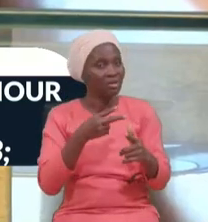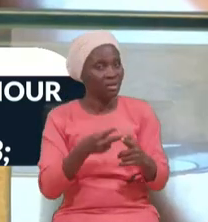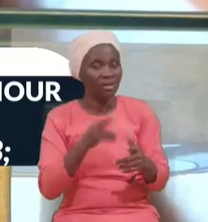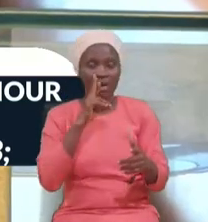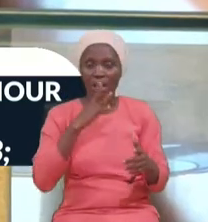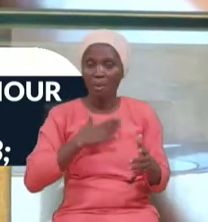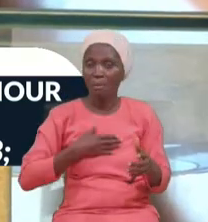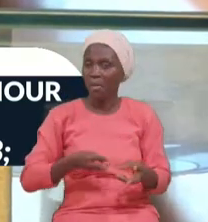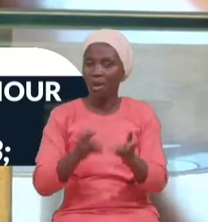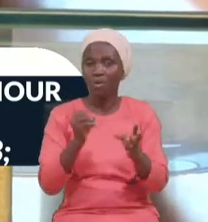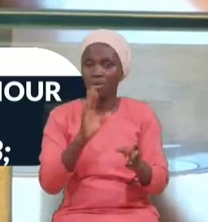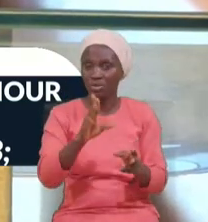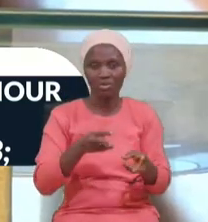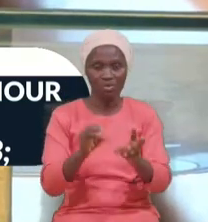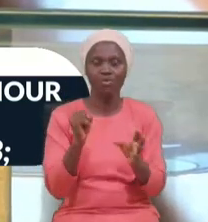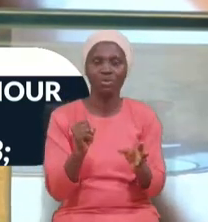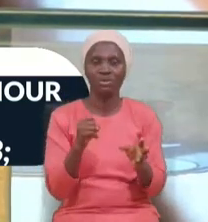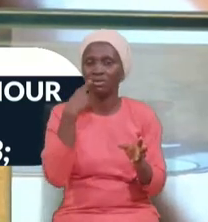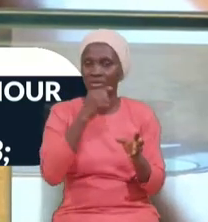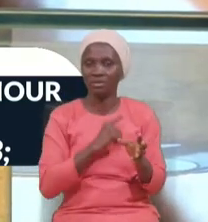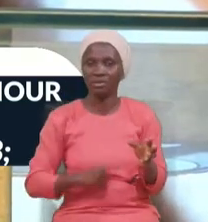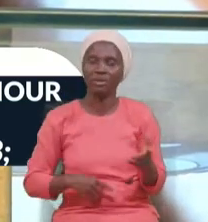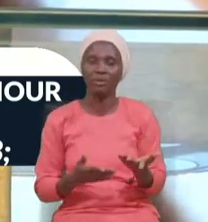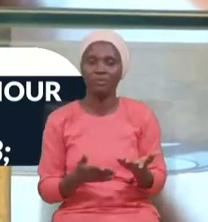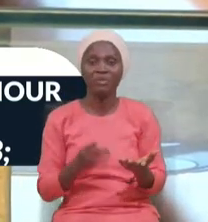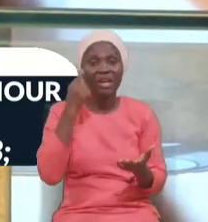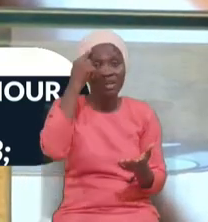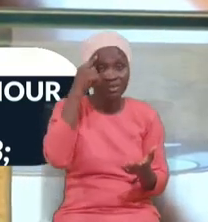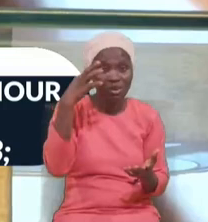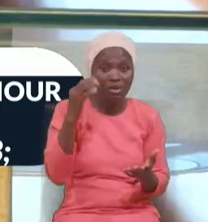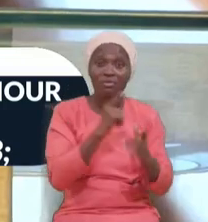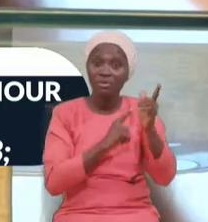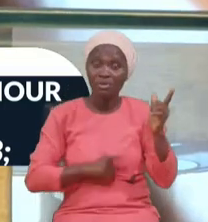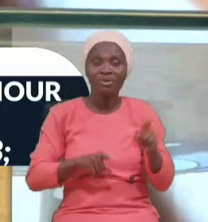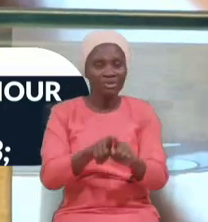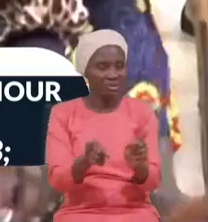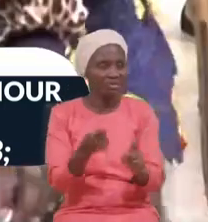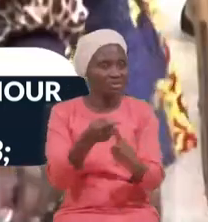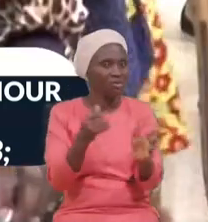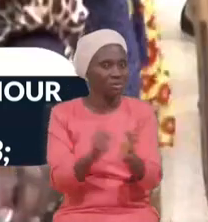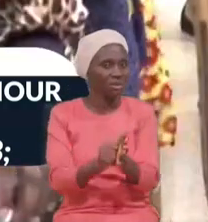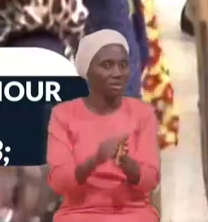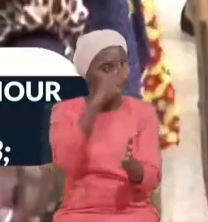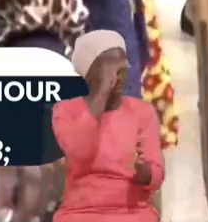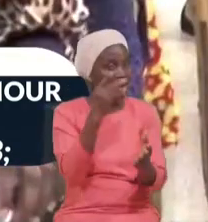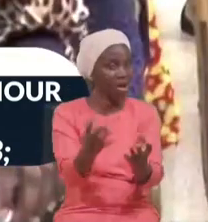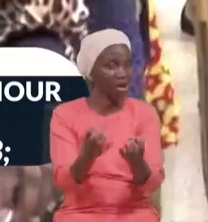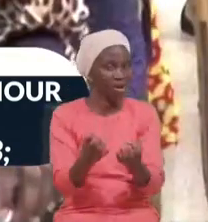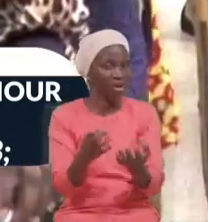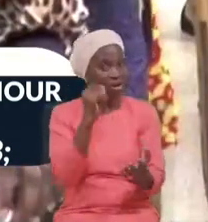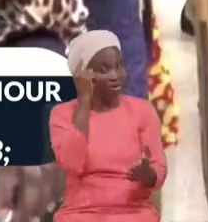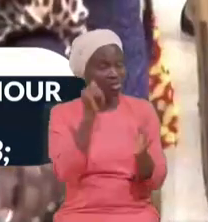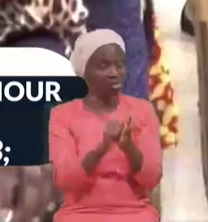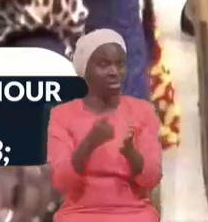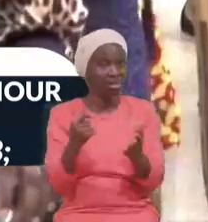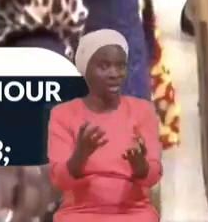voix, dit l'Éternel. Vous voyez, les pensées du Seigneur sont différentes de celles du lépreux